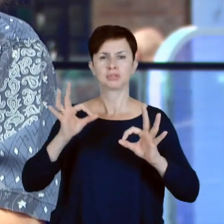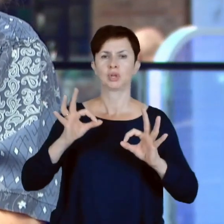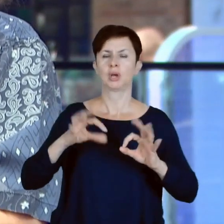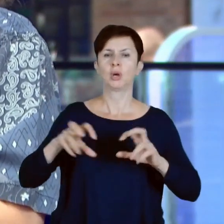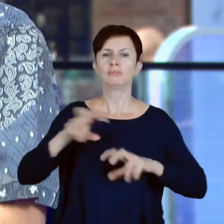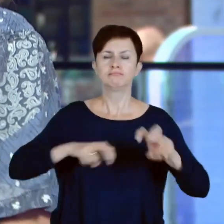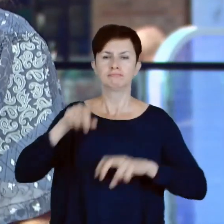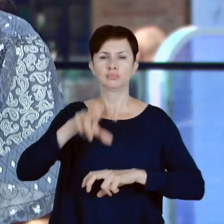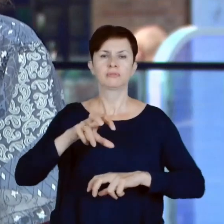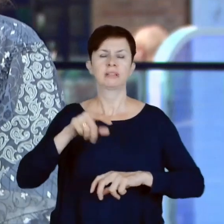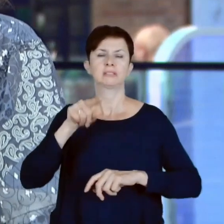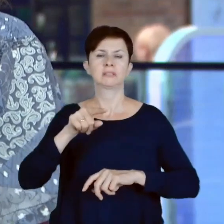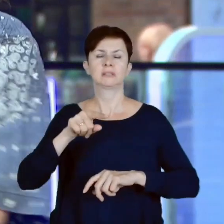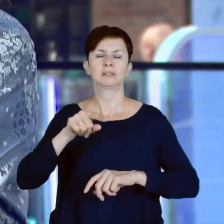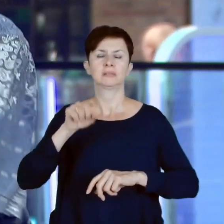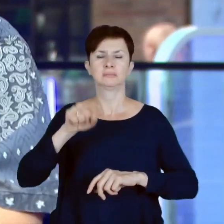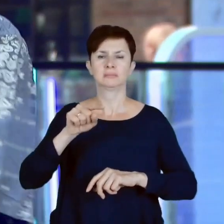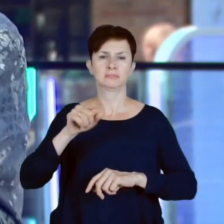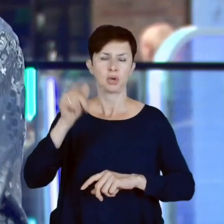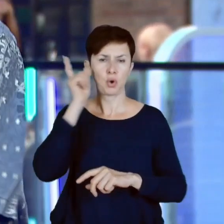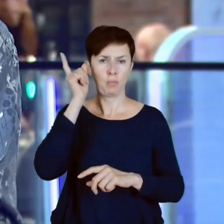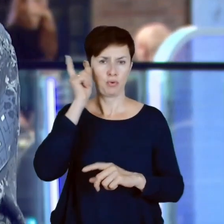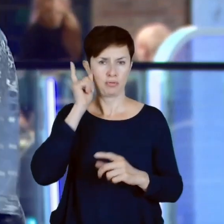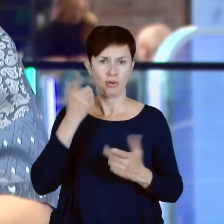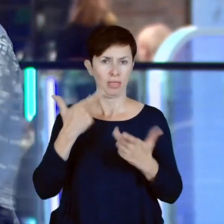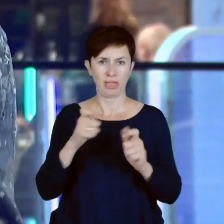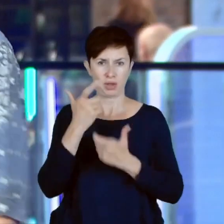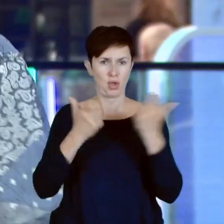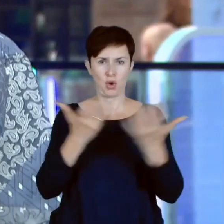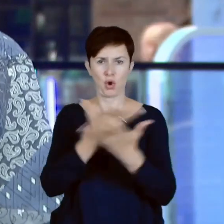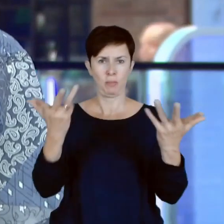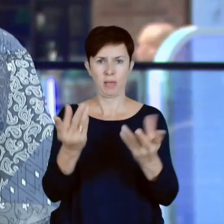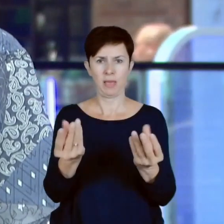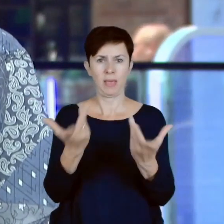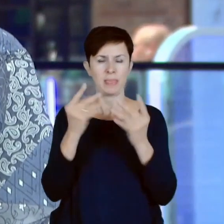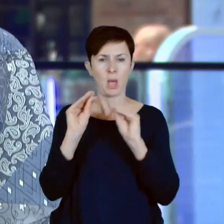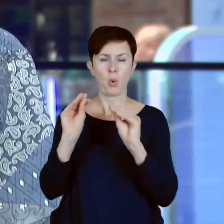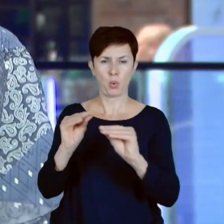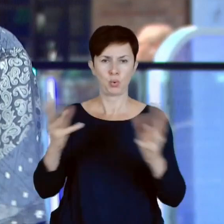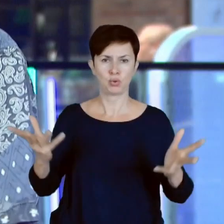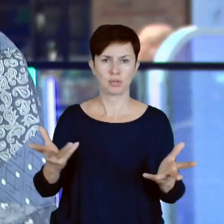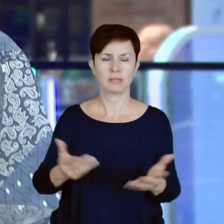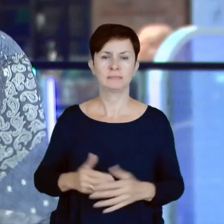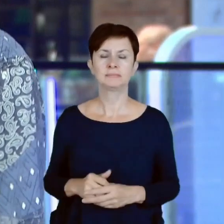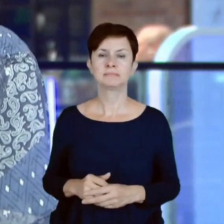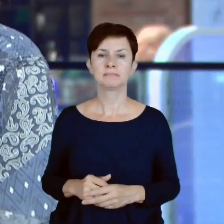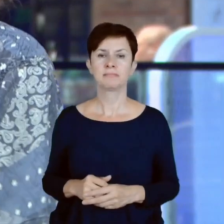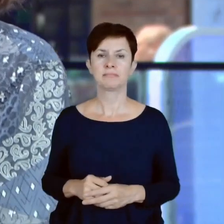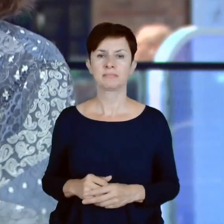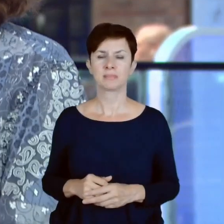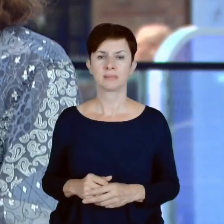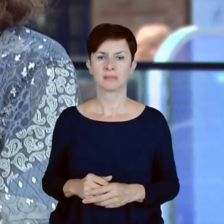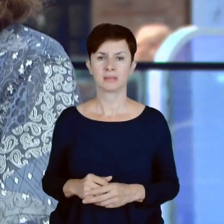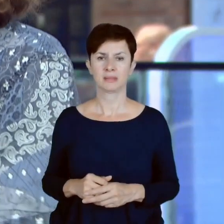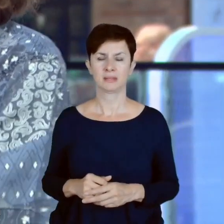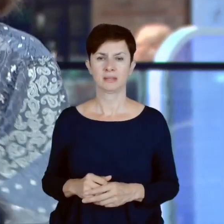mieć dostępu do telefonu komórkowego, no właśnie w przestrzeni szkoły. To jest historia o tym, że nie patrzymy